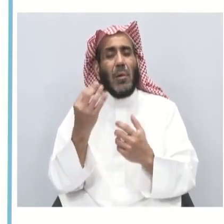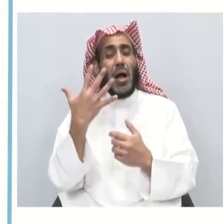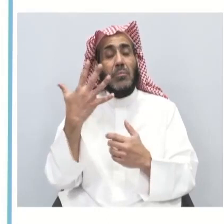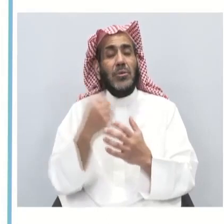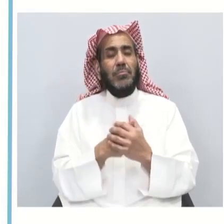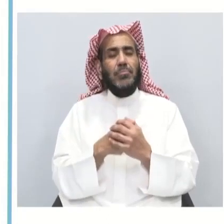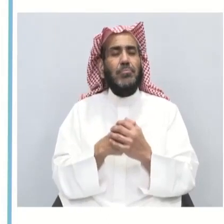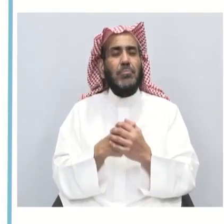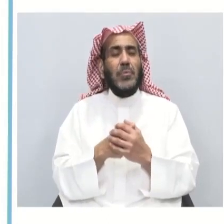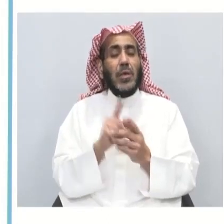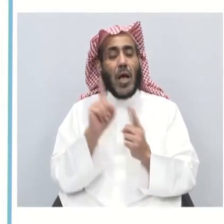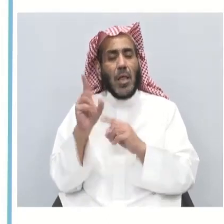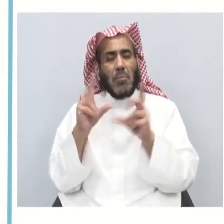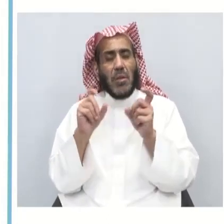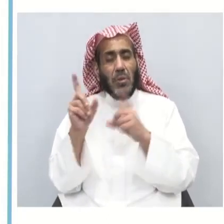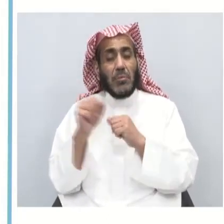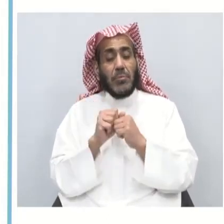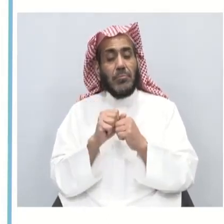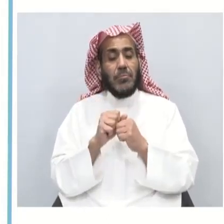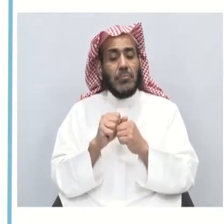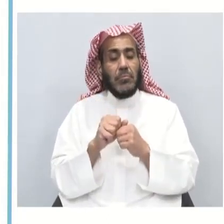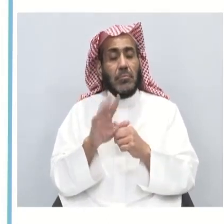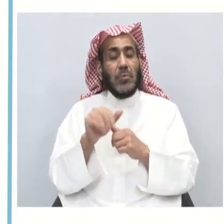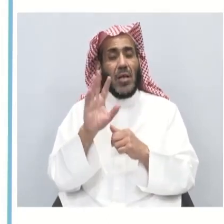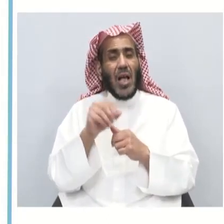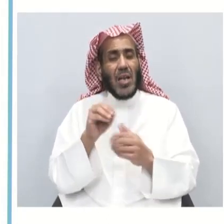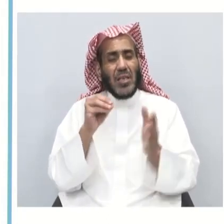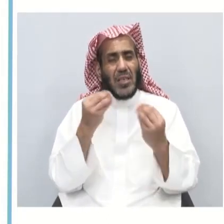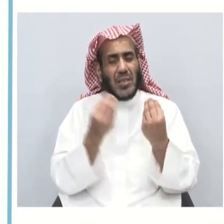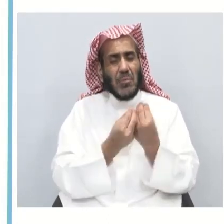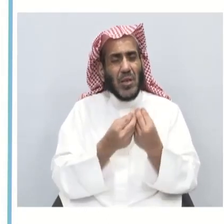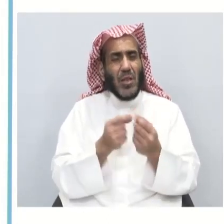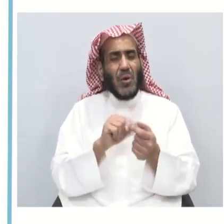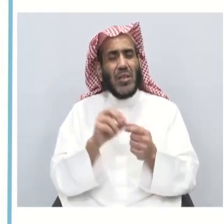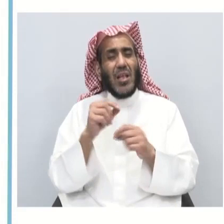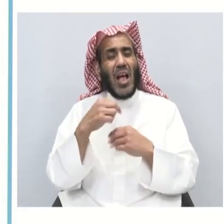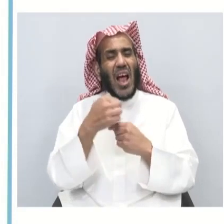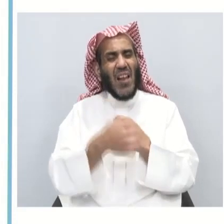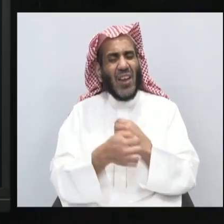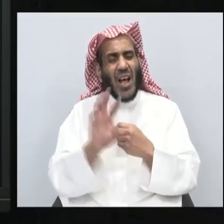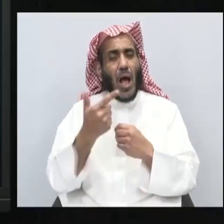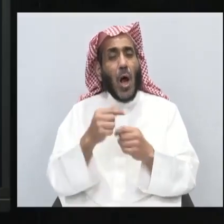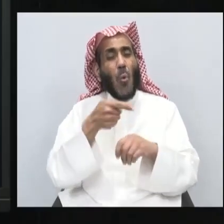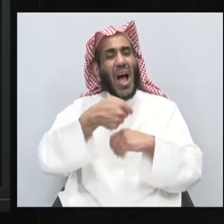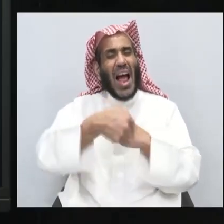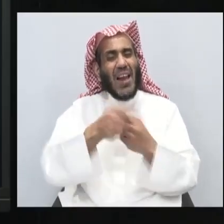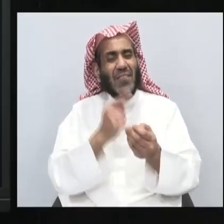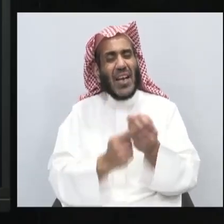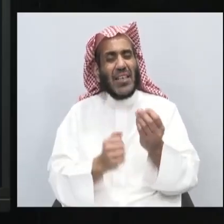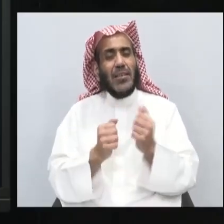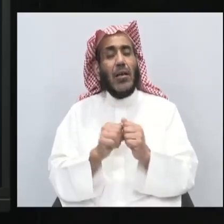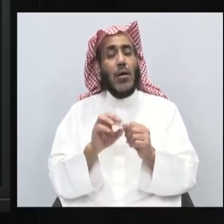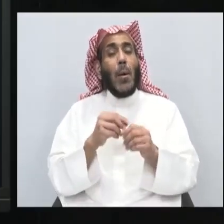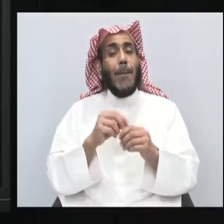1، 2، 3، 4، 5 كهذا. هل تنتمي إلى ذوات الفلقة أم فلقتين؟